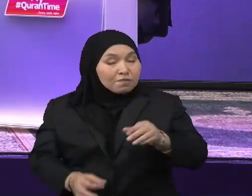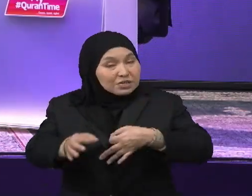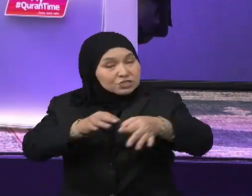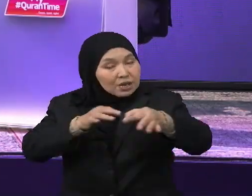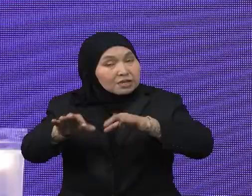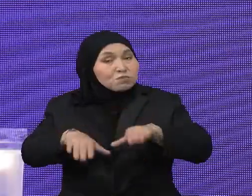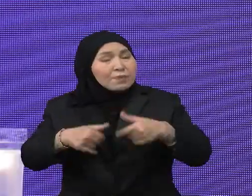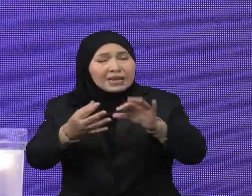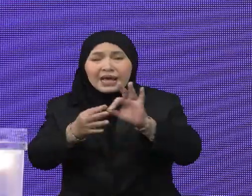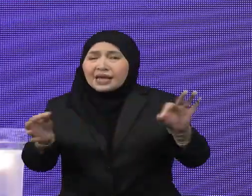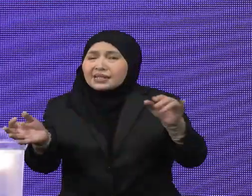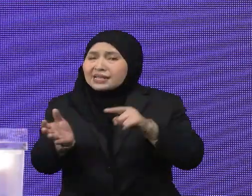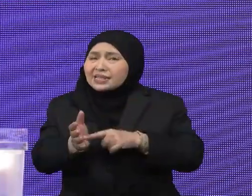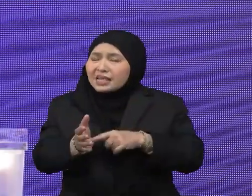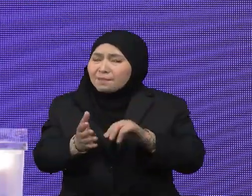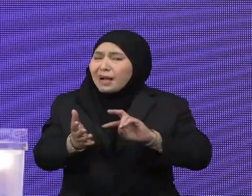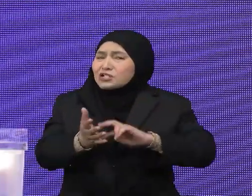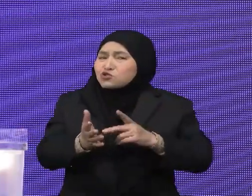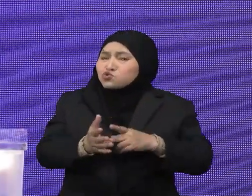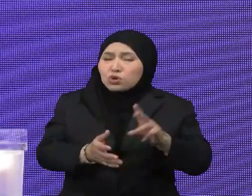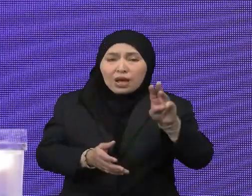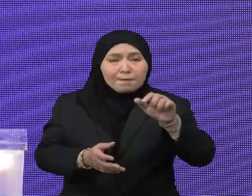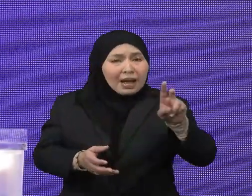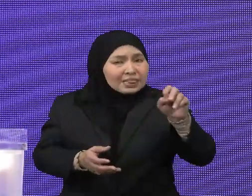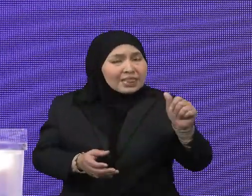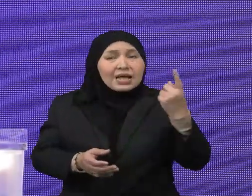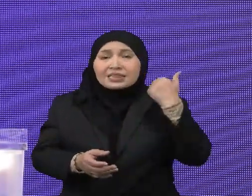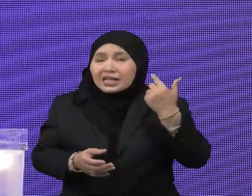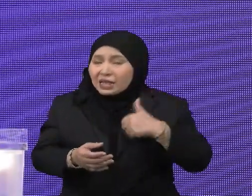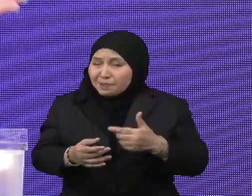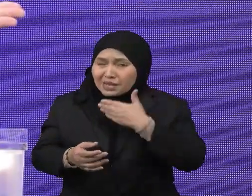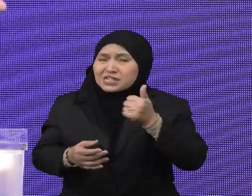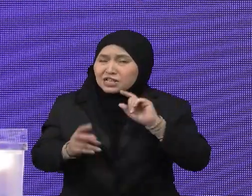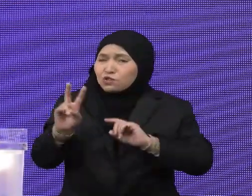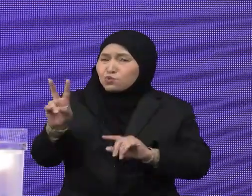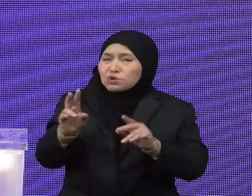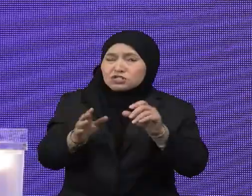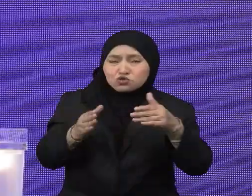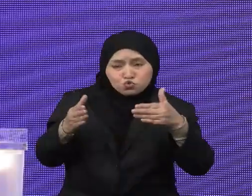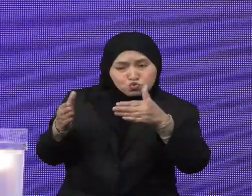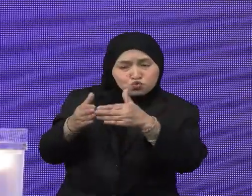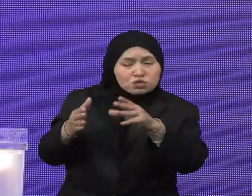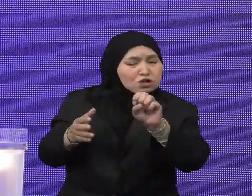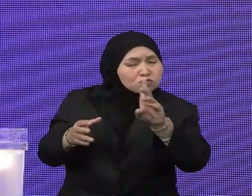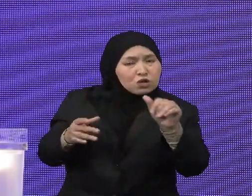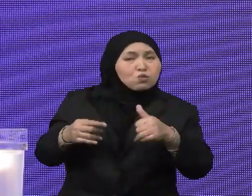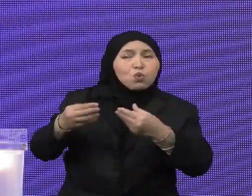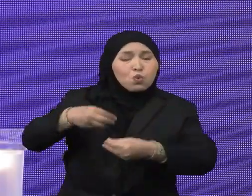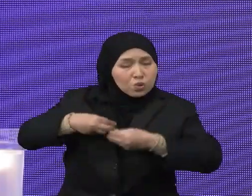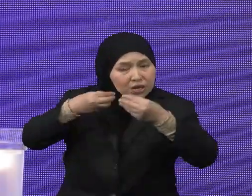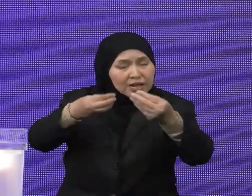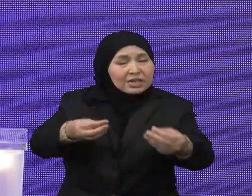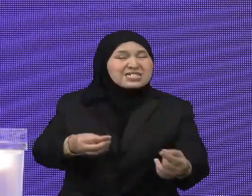ya bagaimana ayat ini yang maksud mana Sebentar tadi itu menarik ada dua sudut pusatnya 1 kurniaan dan satu lagi adalah